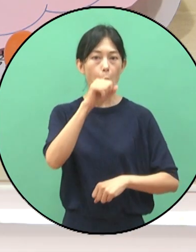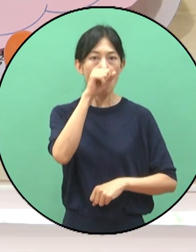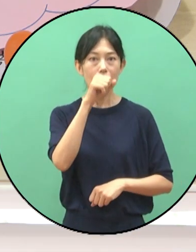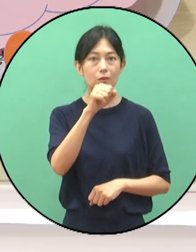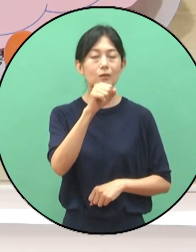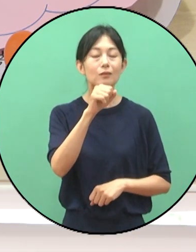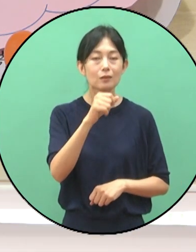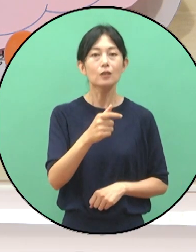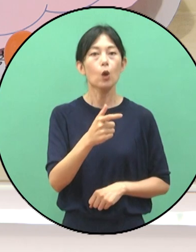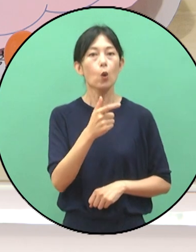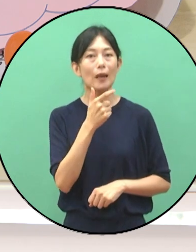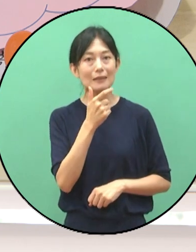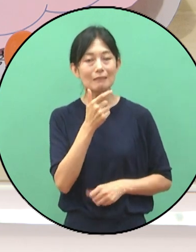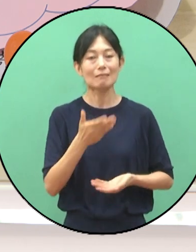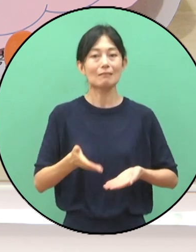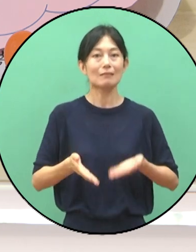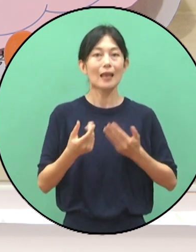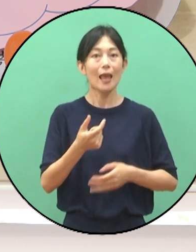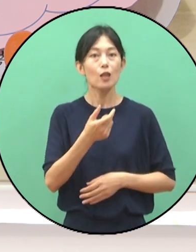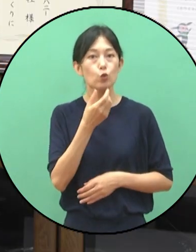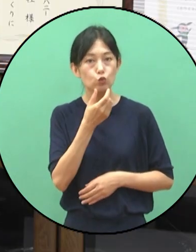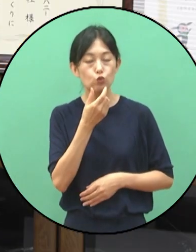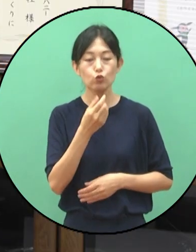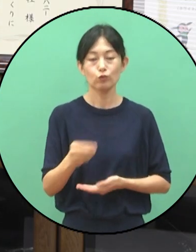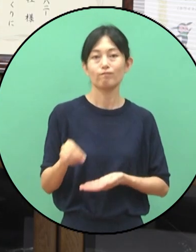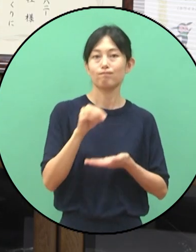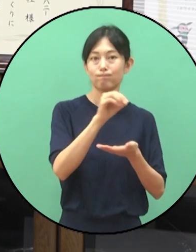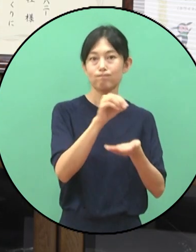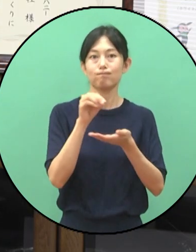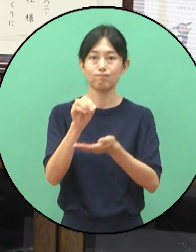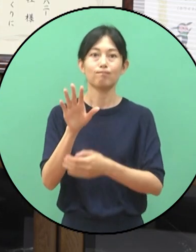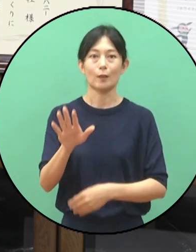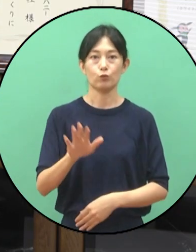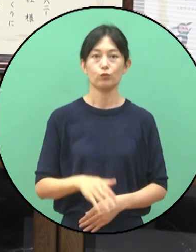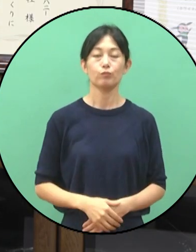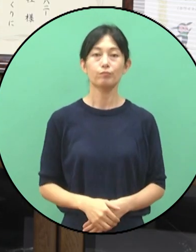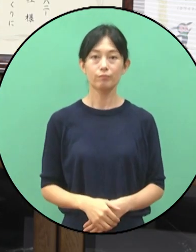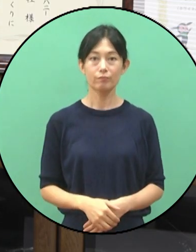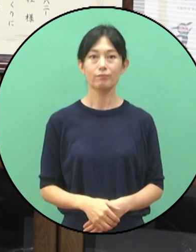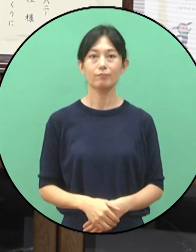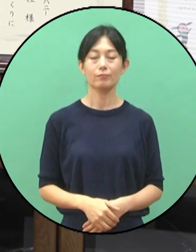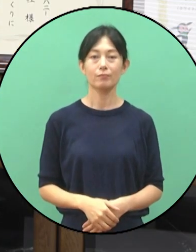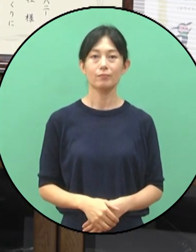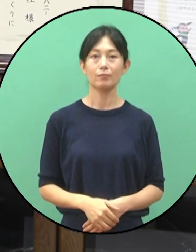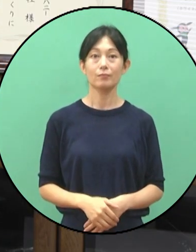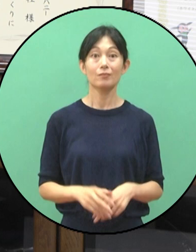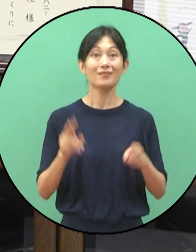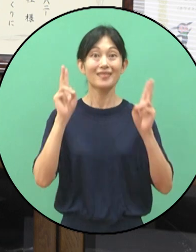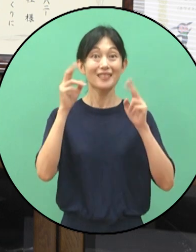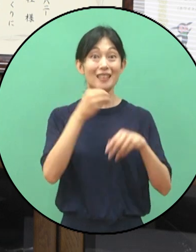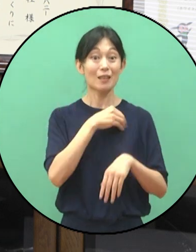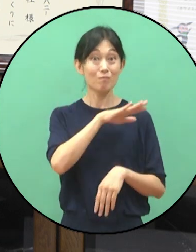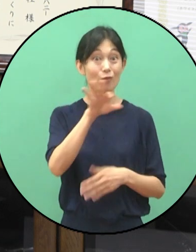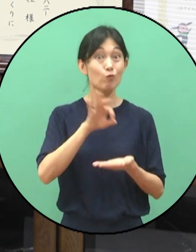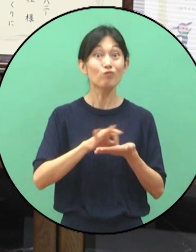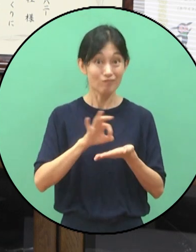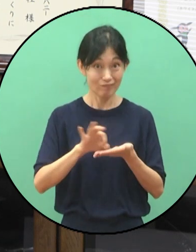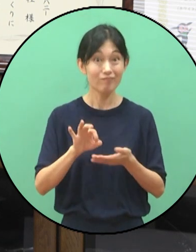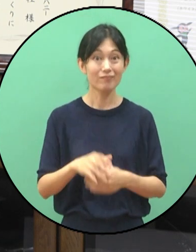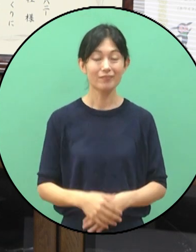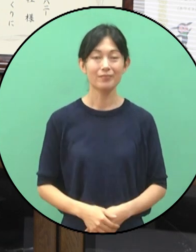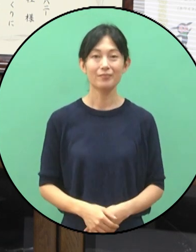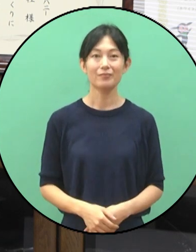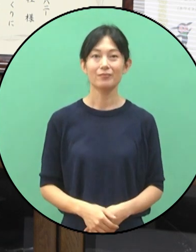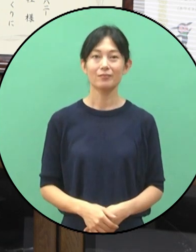簡単なお菓子ですとか軽食というのを準備させてもらってます。 社員の皆さんもよく利用されていますか。 そうです